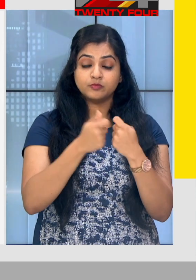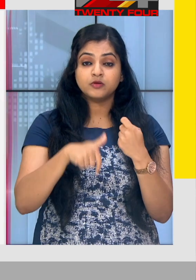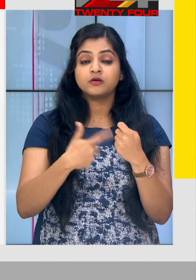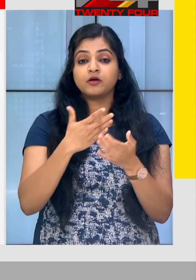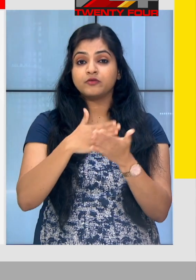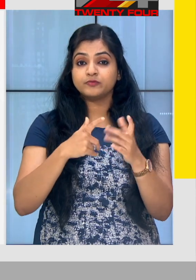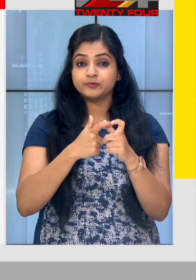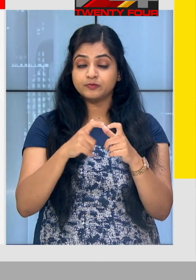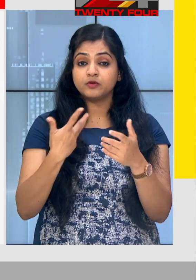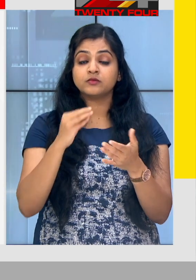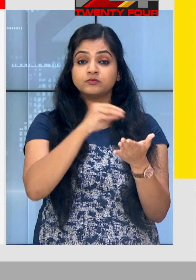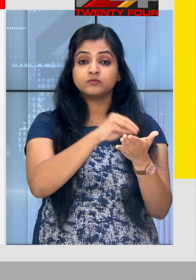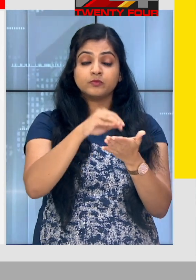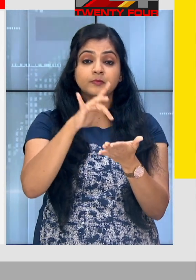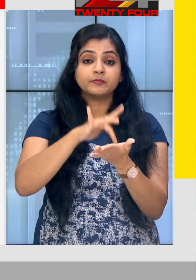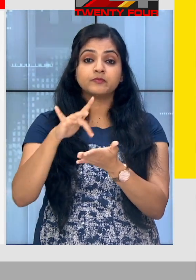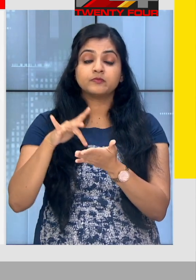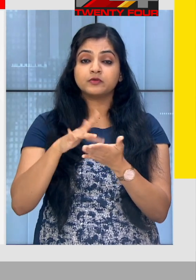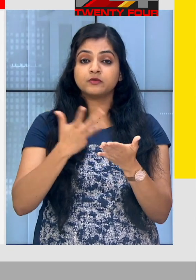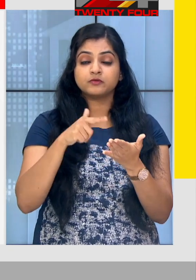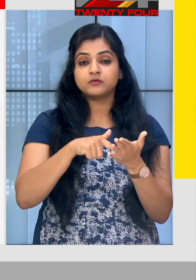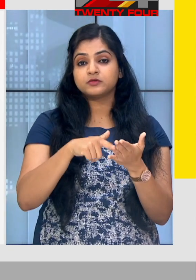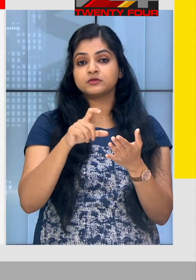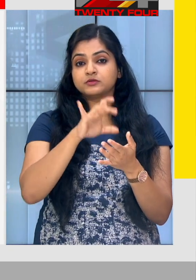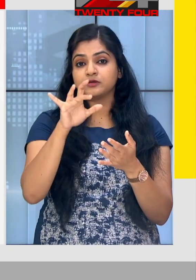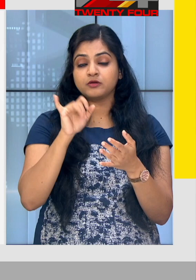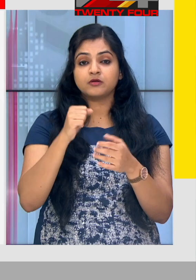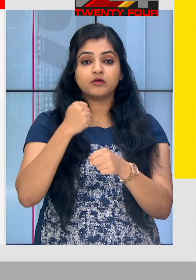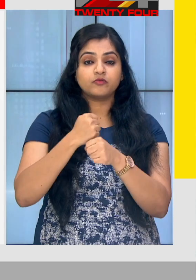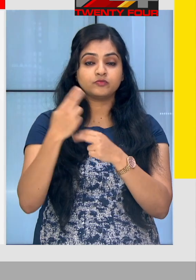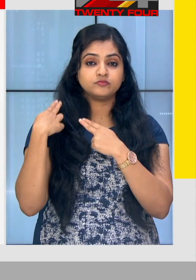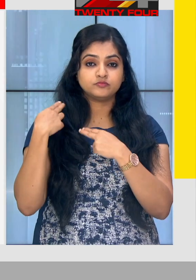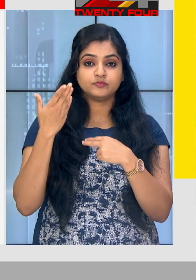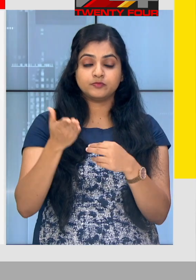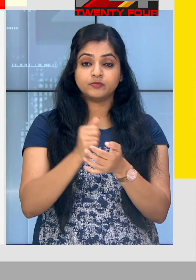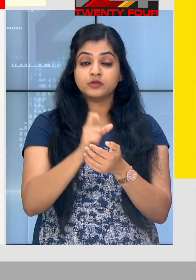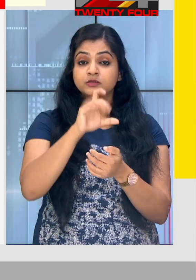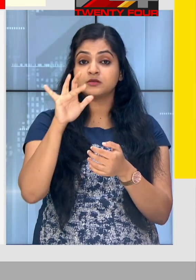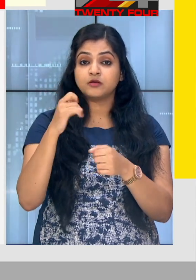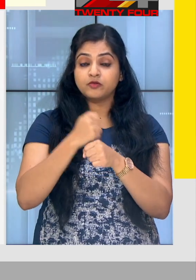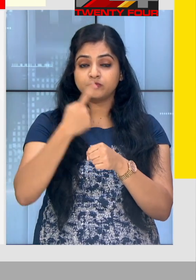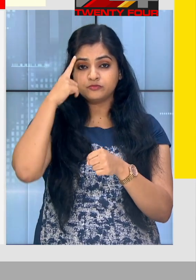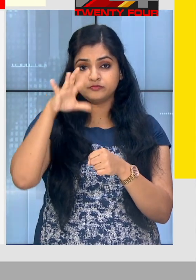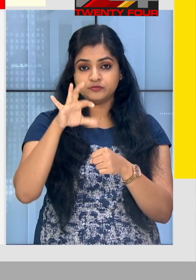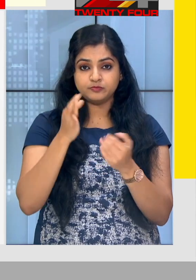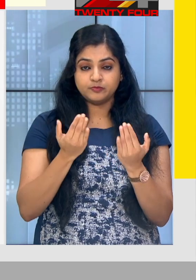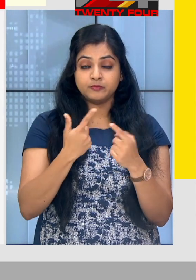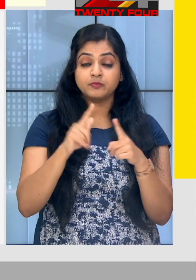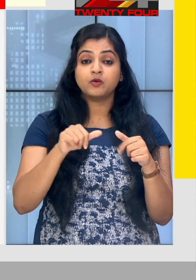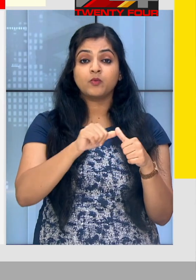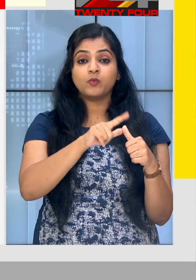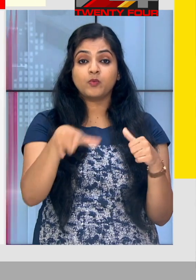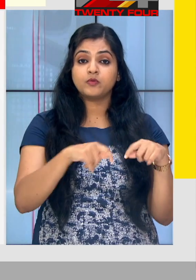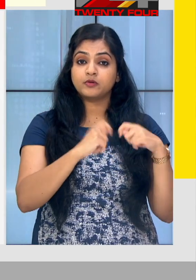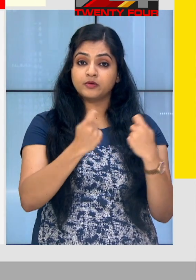എങ്ങനെ വിന്യസിക്കണം എന്നുള്ളത് അത് കേന്ദ്ര സർക്കാരാണ് തീരുമാനിക്കേണ്ടത്. അക്കാര്യം കേന്ദ്ര സർക്കാരിന് തീരുമാനിക്കാം. എങ്കിലും എല്ലാ വിഭാഗങ്ങളിൽ